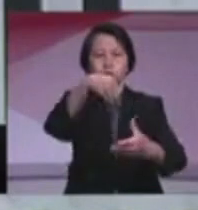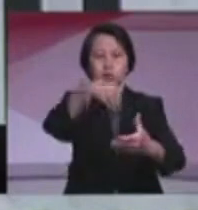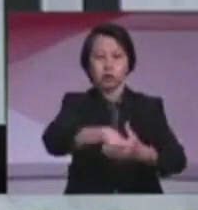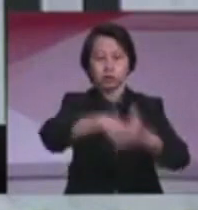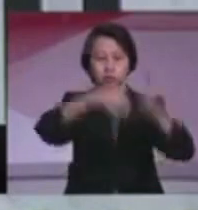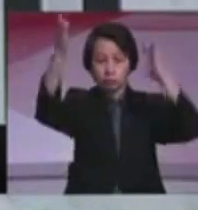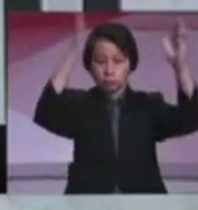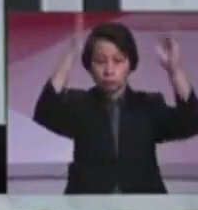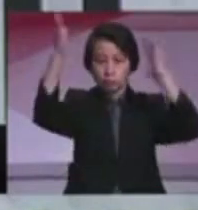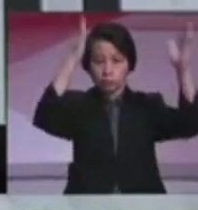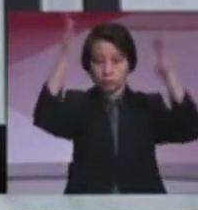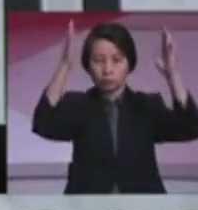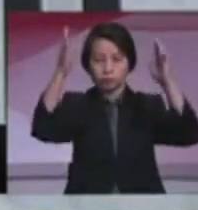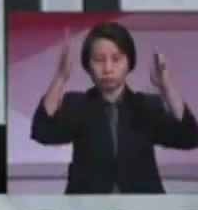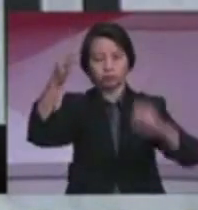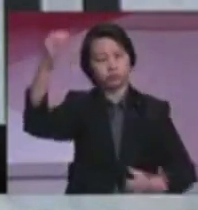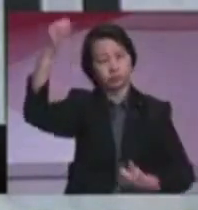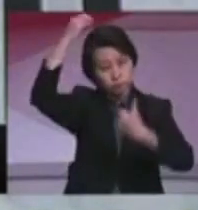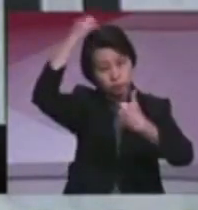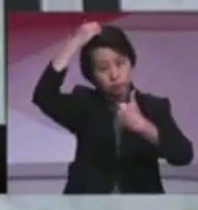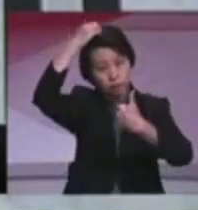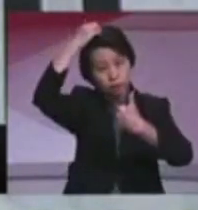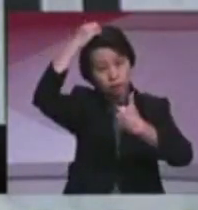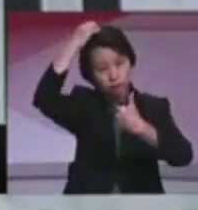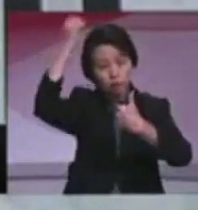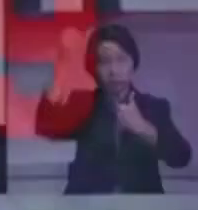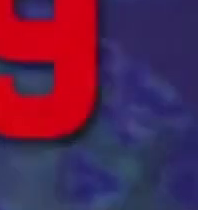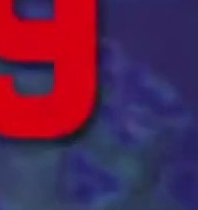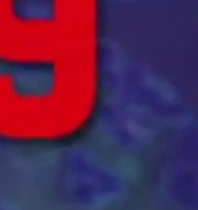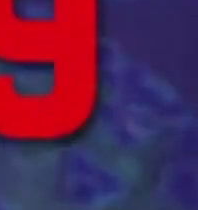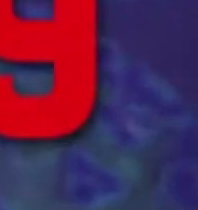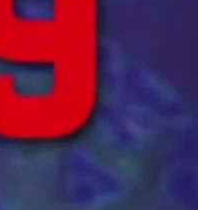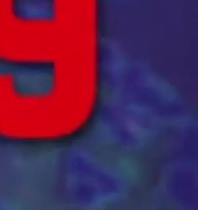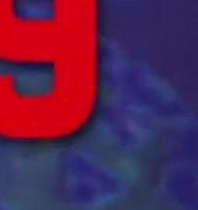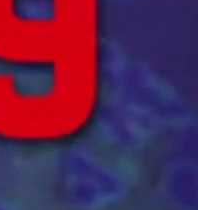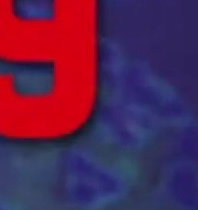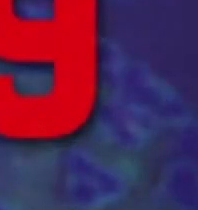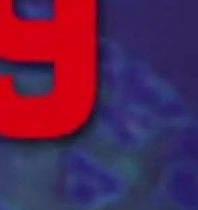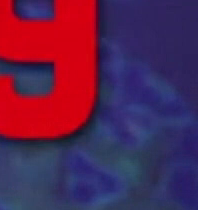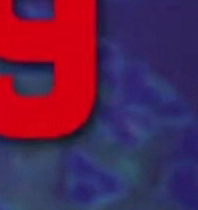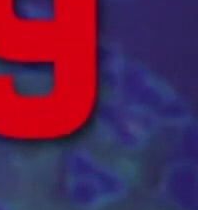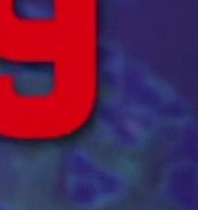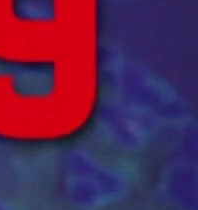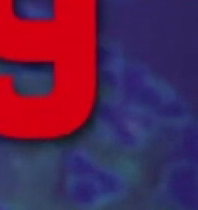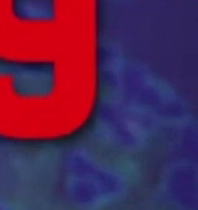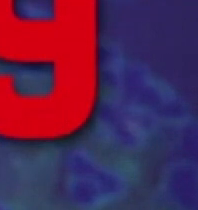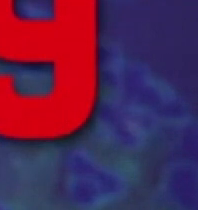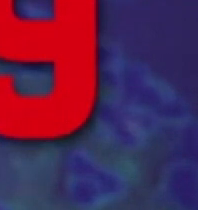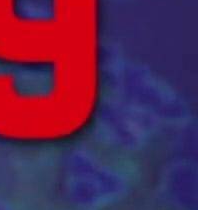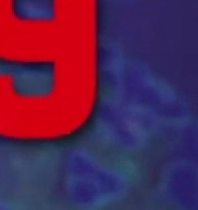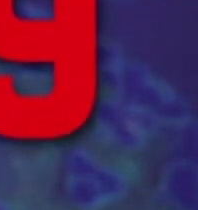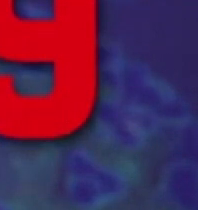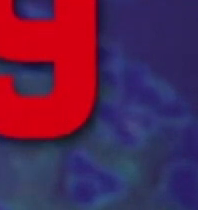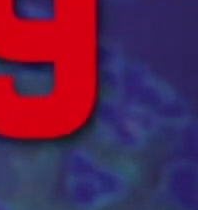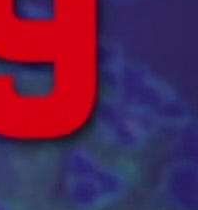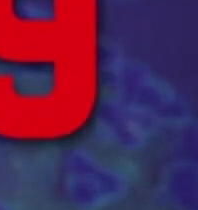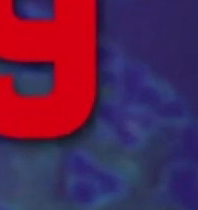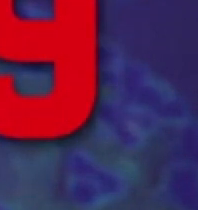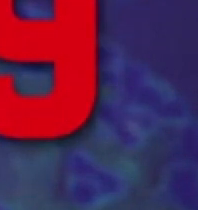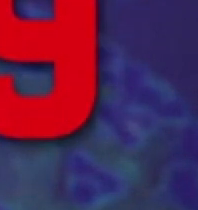negara. Negeri Selangor melaporkan kes harian tertinggi iaitu sebanyak 402 kes bersamaan